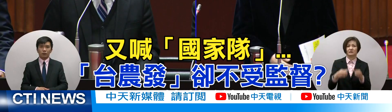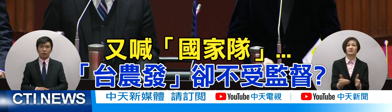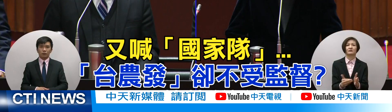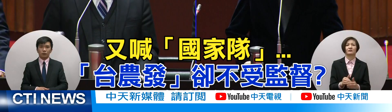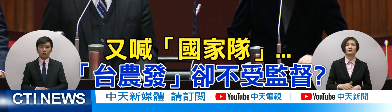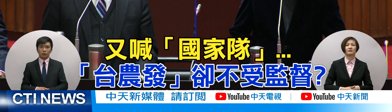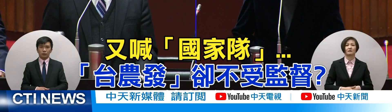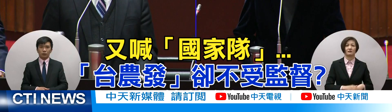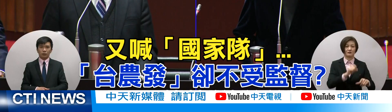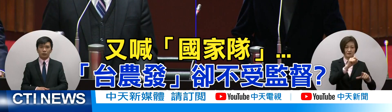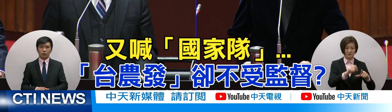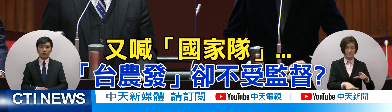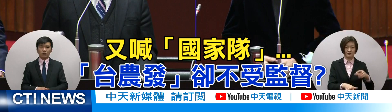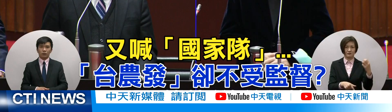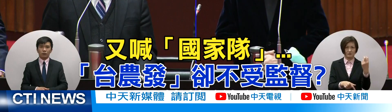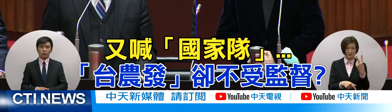司。